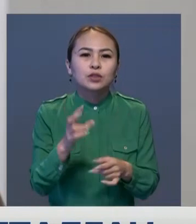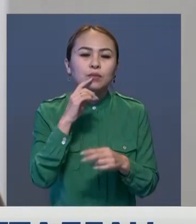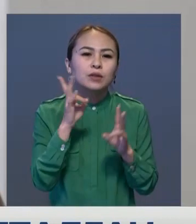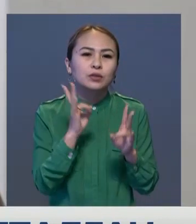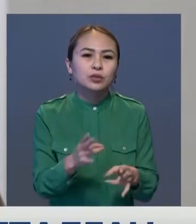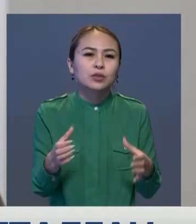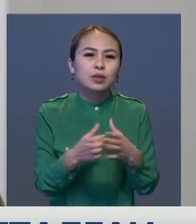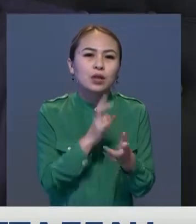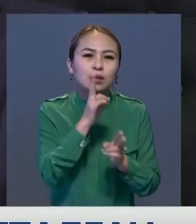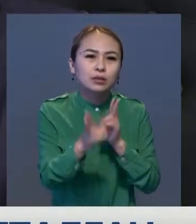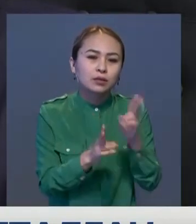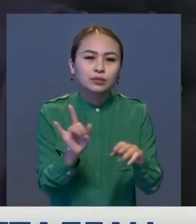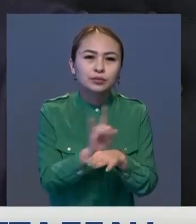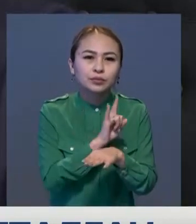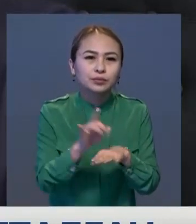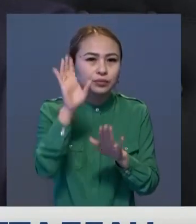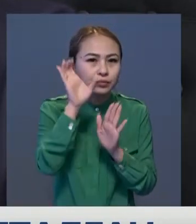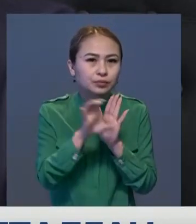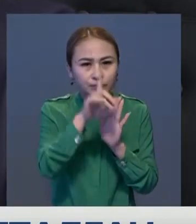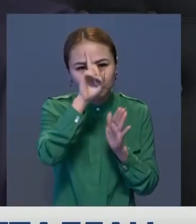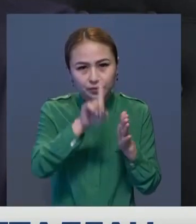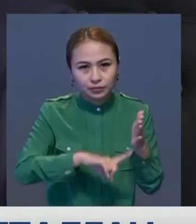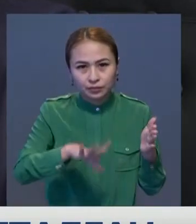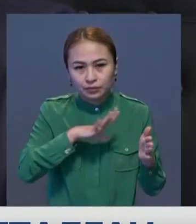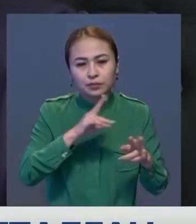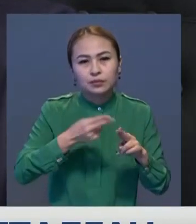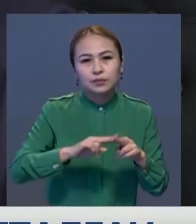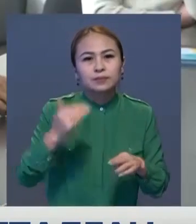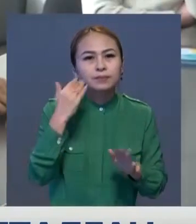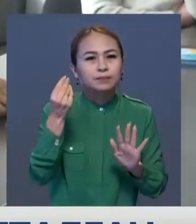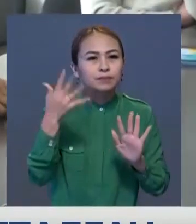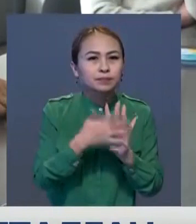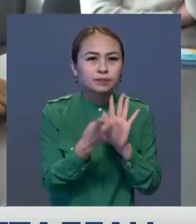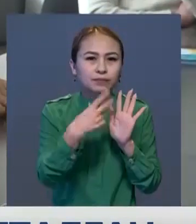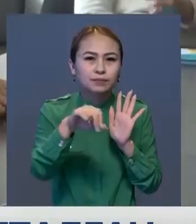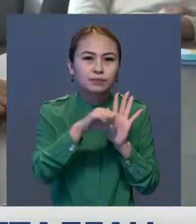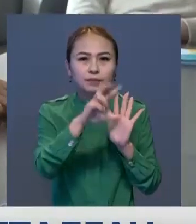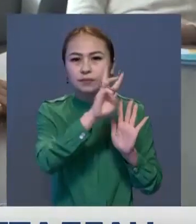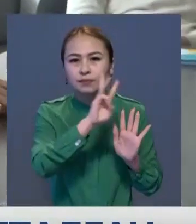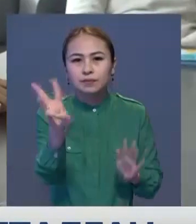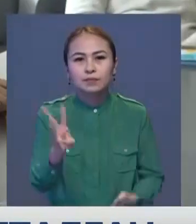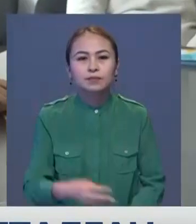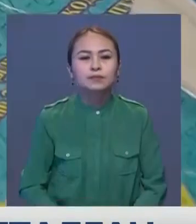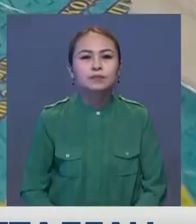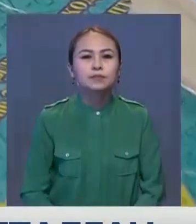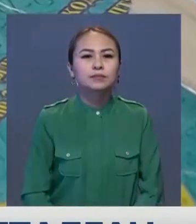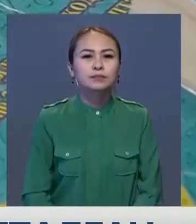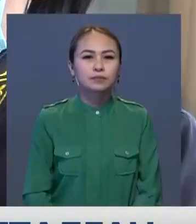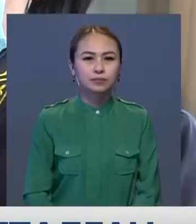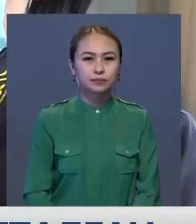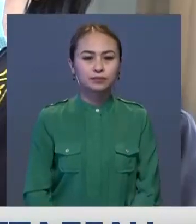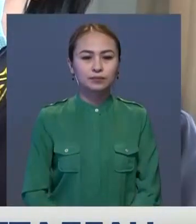шегіпті. Жәбірленушілер алаяқтардың сөзіне сеніп сан соққан. Келтірілген шығын көлемі 26 миллионнан асқан.